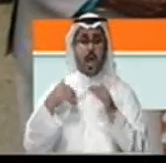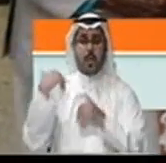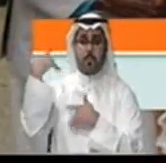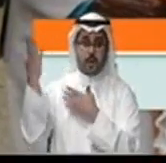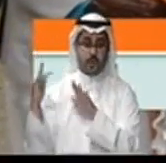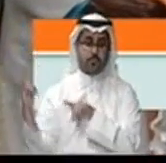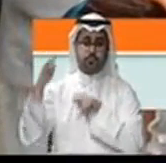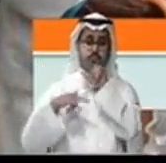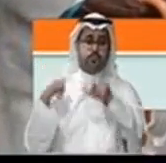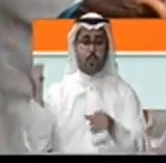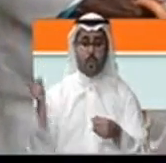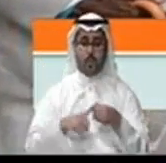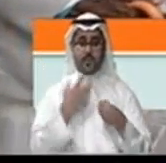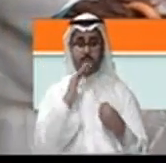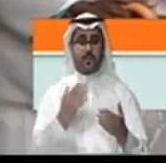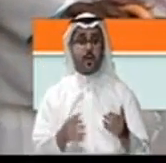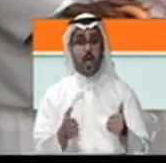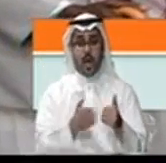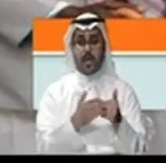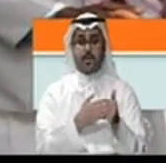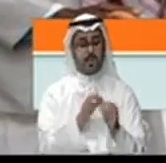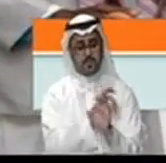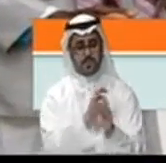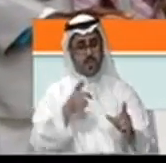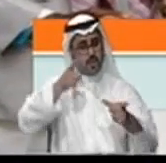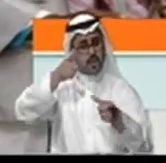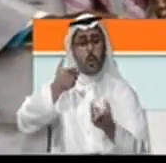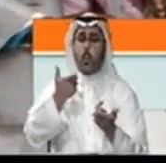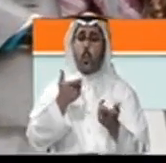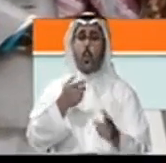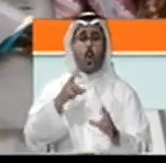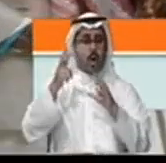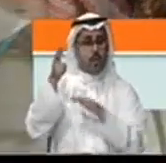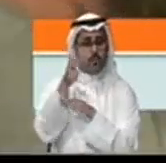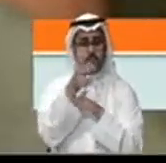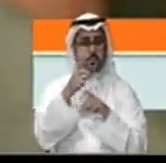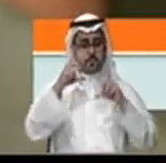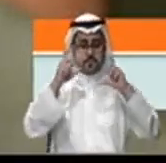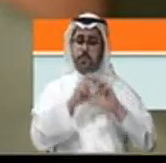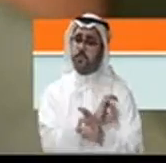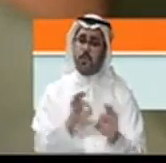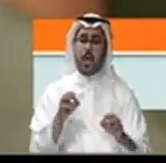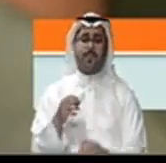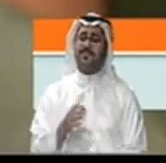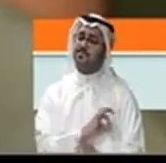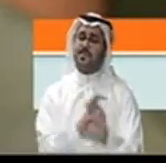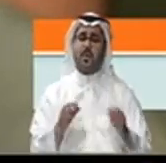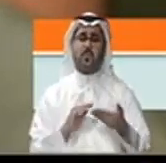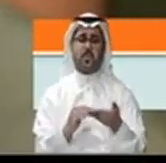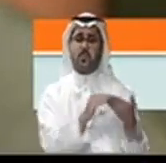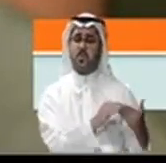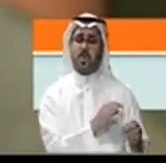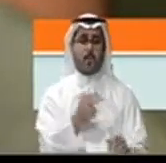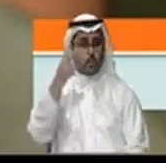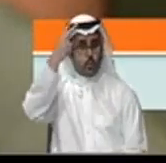الحجاج الواصلين وتوجيههم إلى منصات إنهاء إجراءات الوصول التي تعمل به كفاءات وطنية على